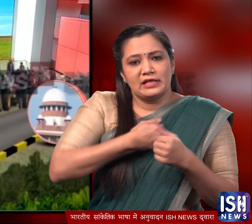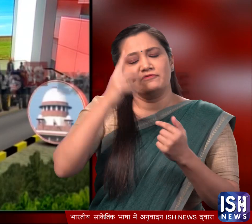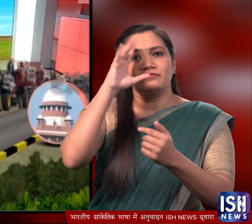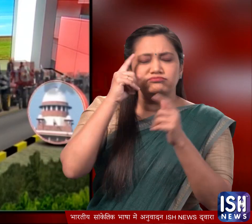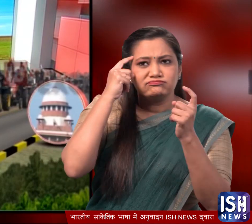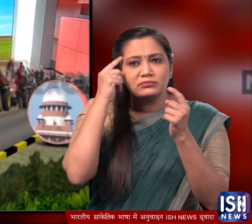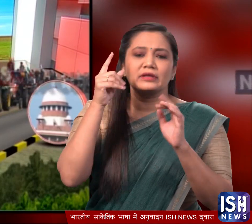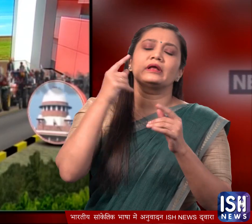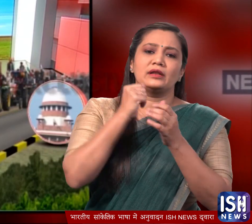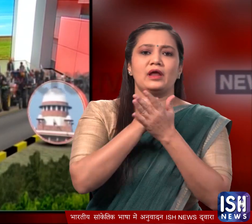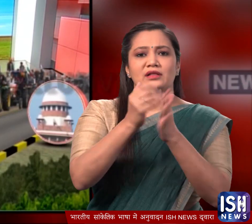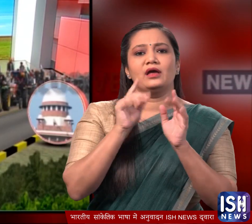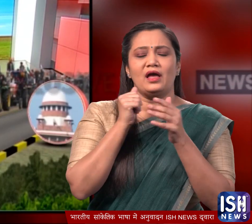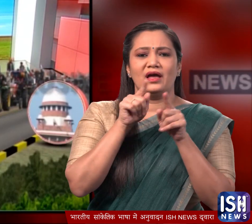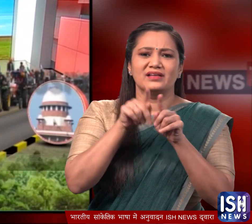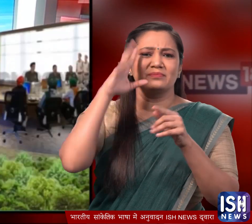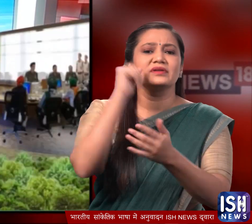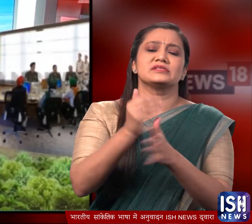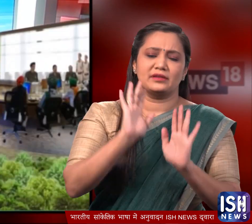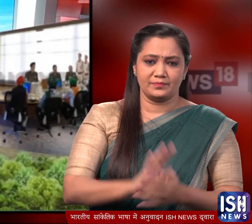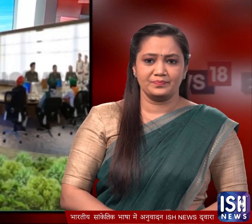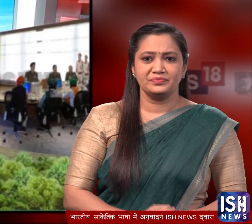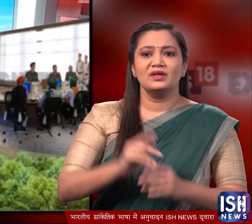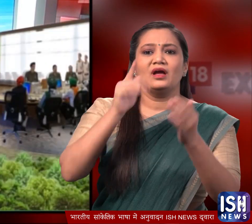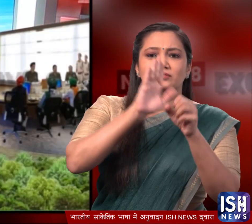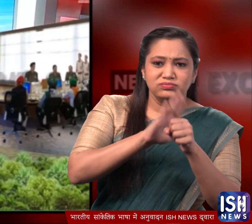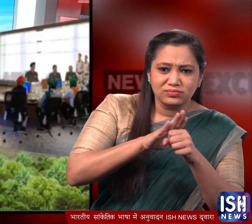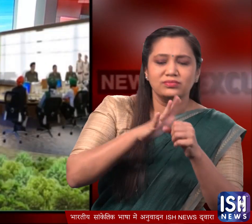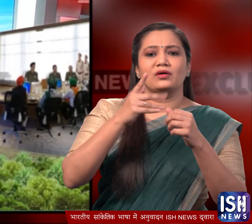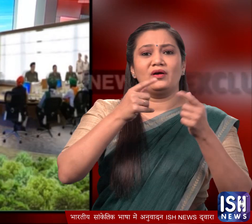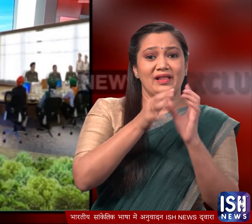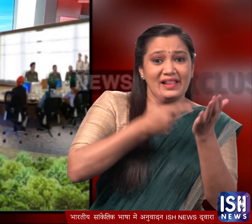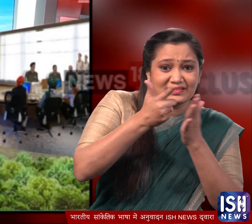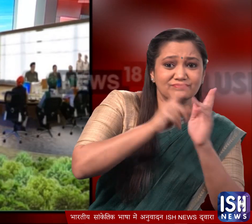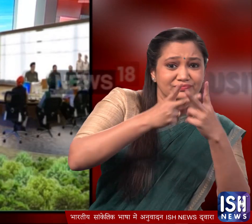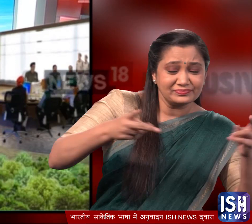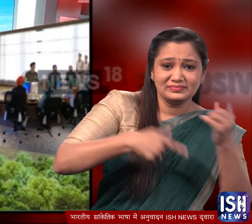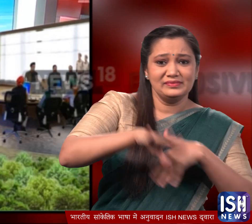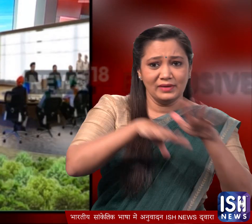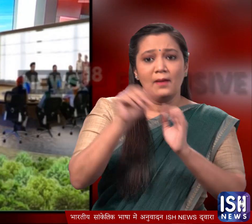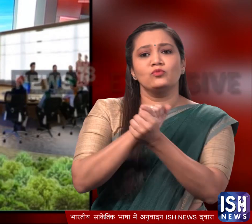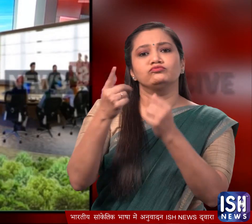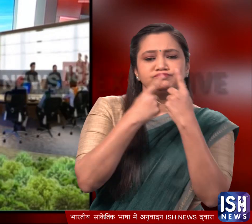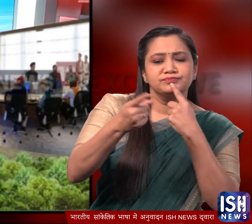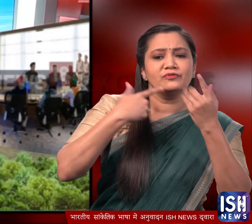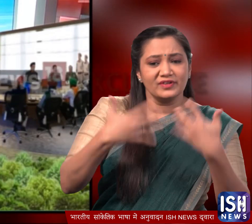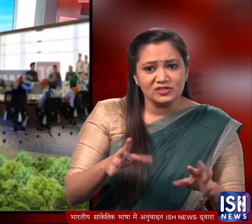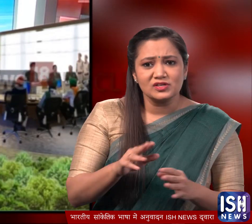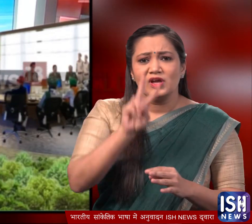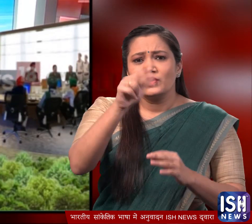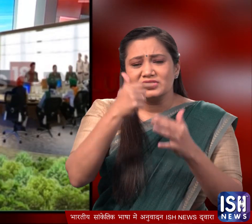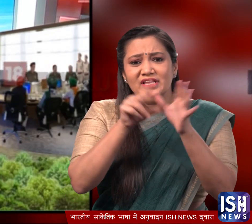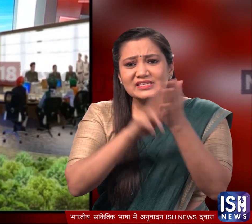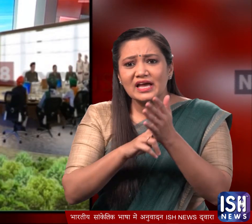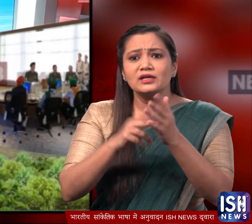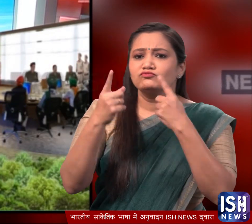कि वो सोच समझकर फैसला लेगी। इस बीच ट्रैक्टर रैली के मसले पर किसान संगठनों और दिल्ली पुलिस के बीच भी एक बैठक हुई, लेकिन बैठक में 26